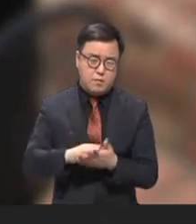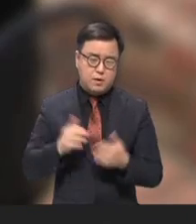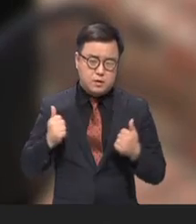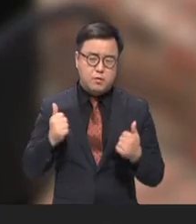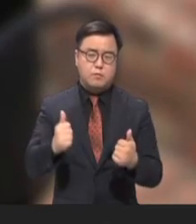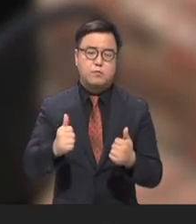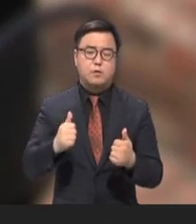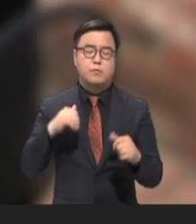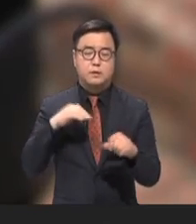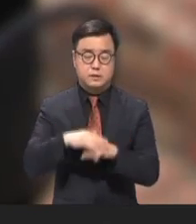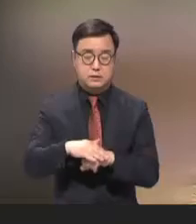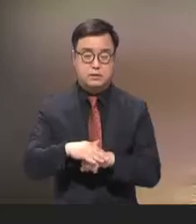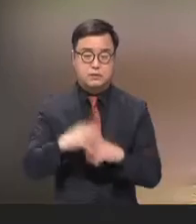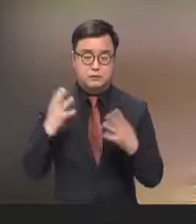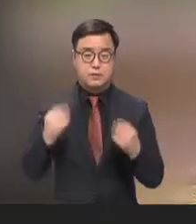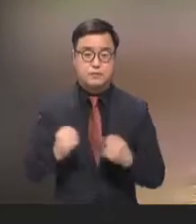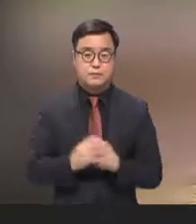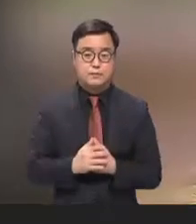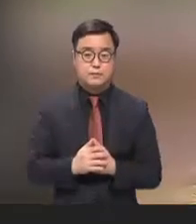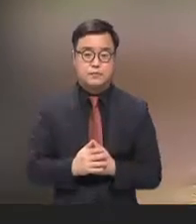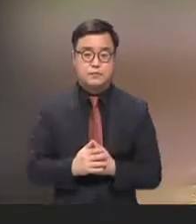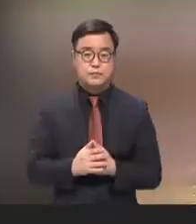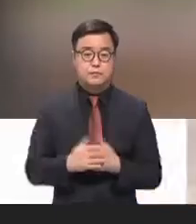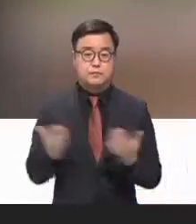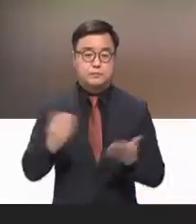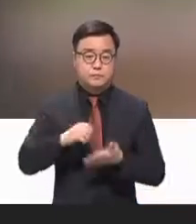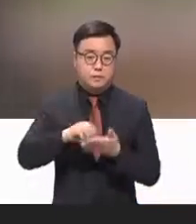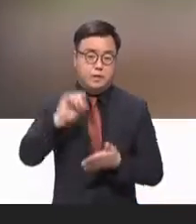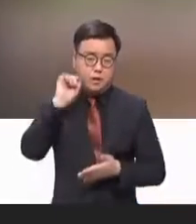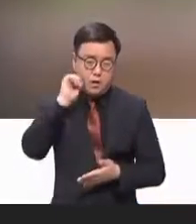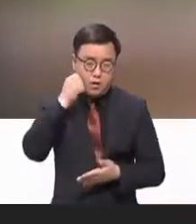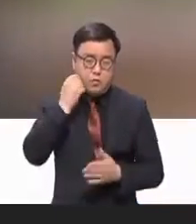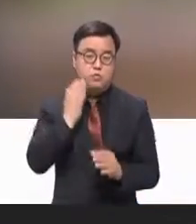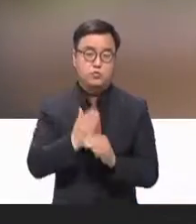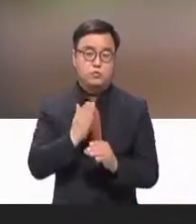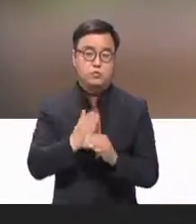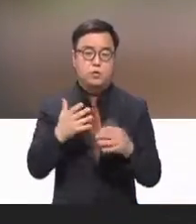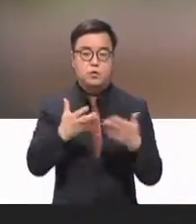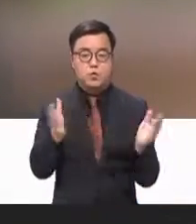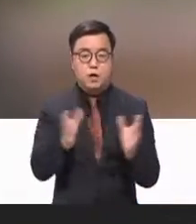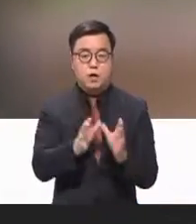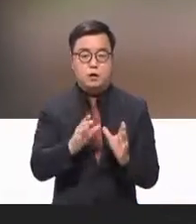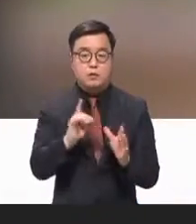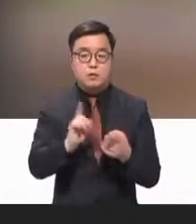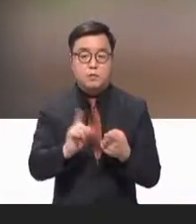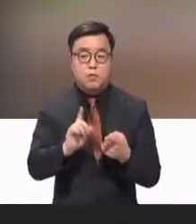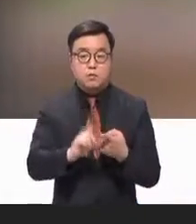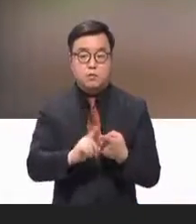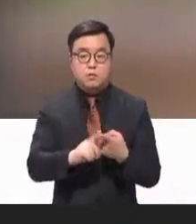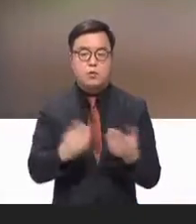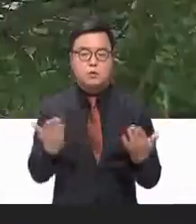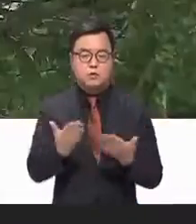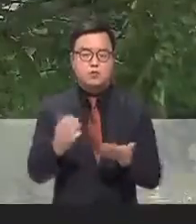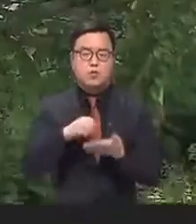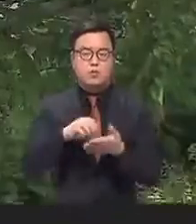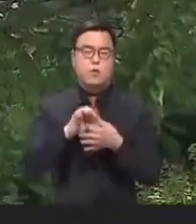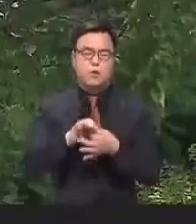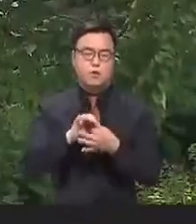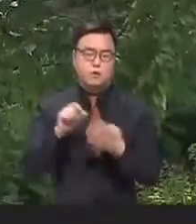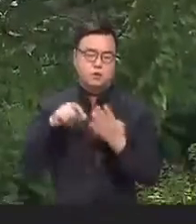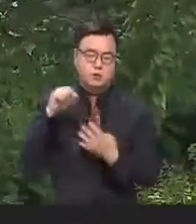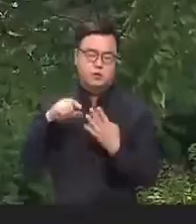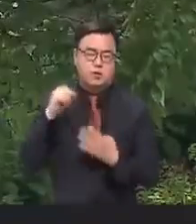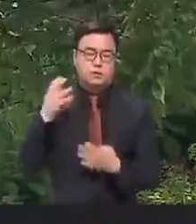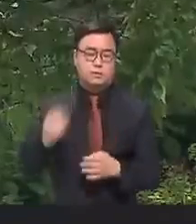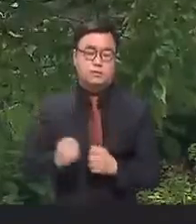쌓기에 몰두하고 있습니다. 취업이 어렵다 보니까 동아리 쪽도 취업 관련해서 많이 선택하게 됩니다.